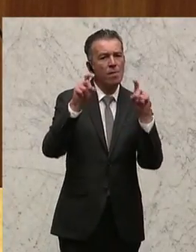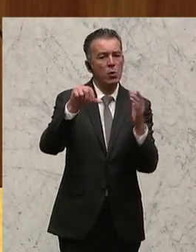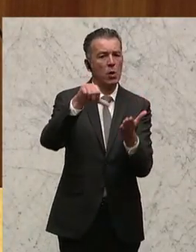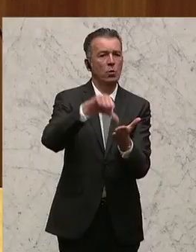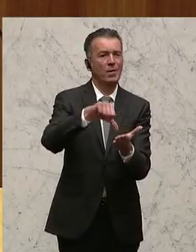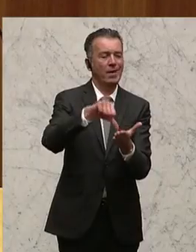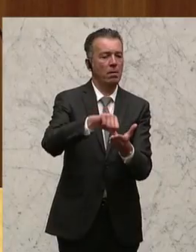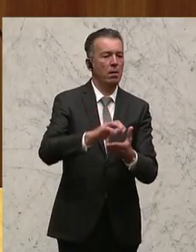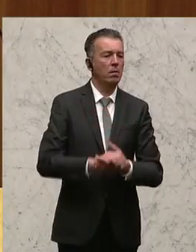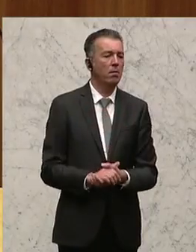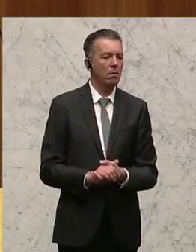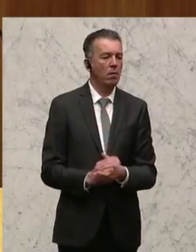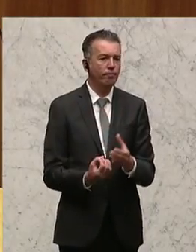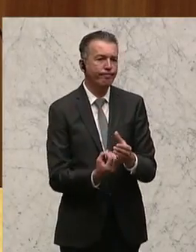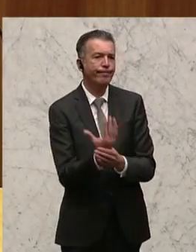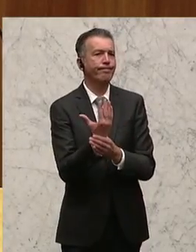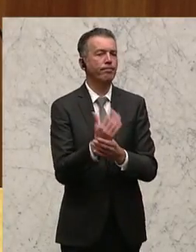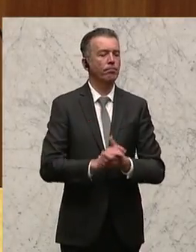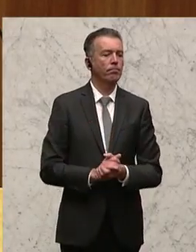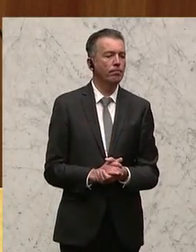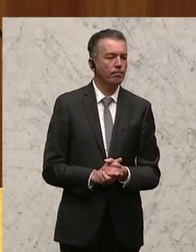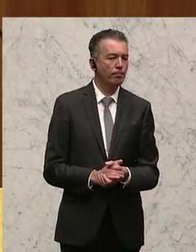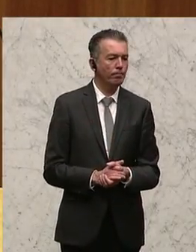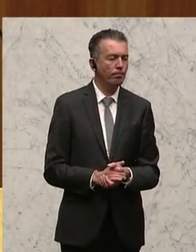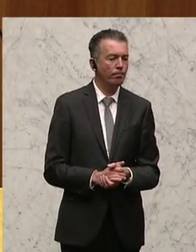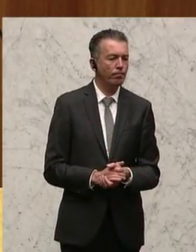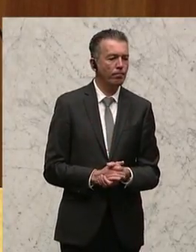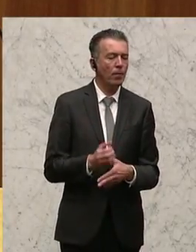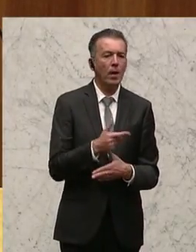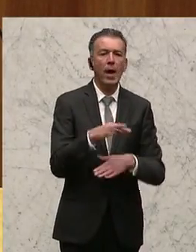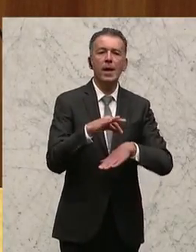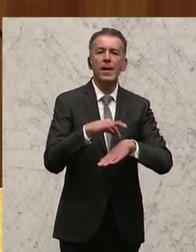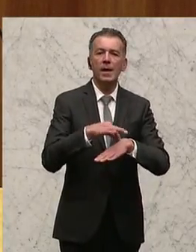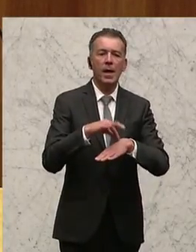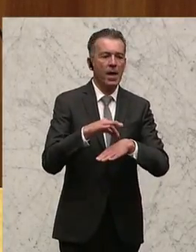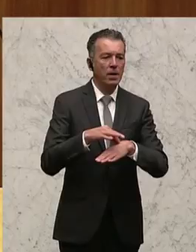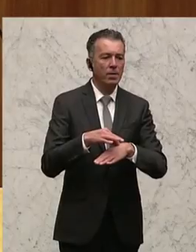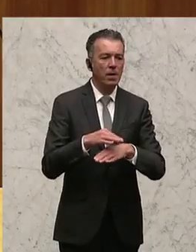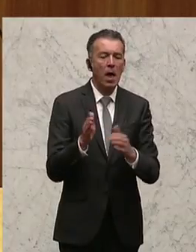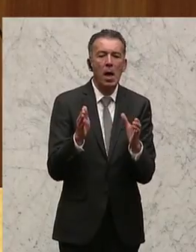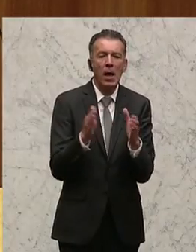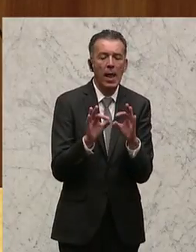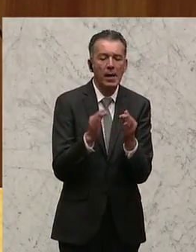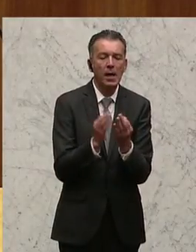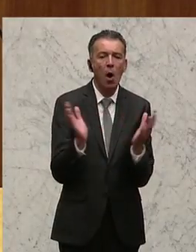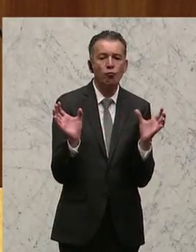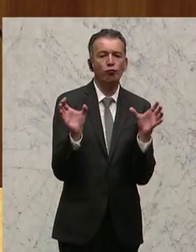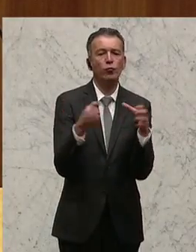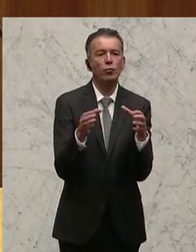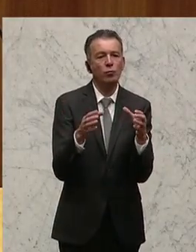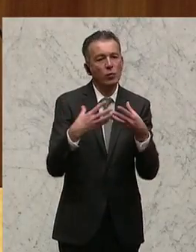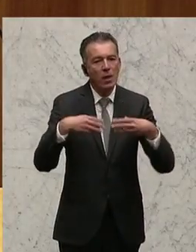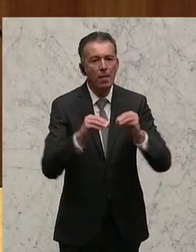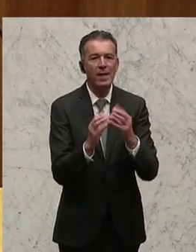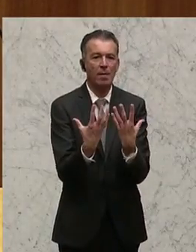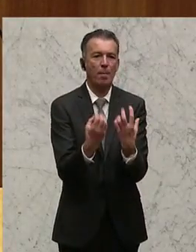Primärversorgungszentren entstehen werden. Also es werden mehrere Ärzte auf kleinerem Raum ordinieren